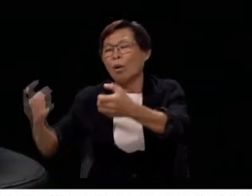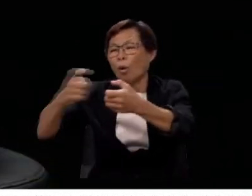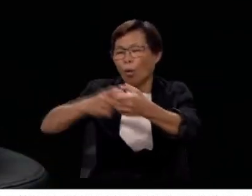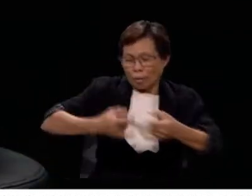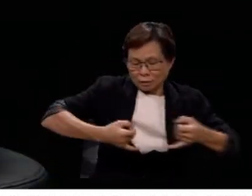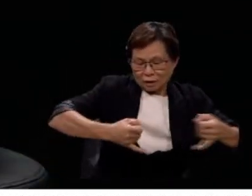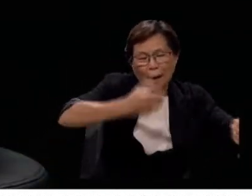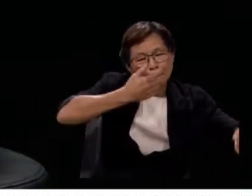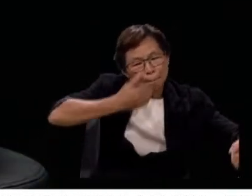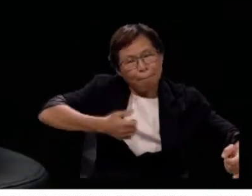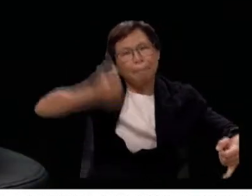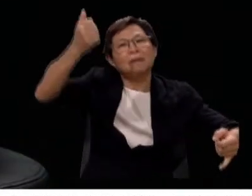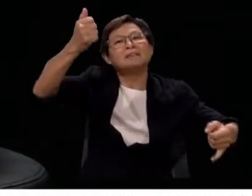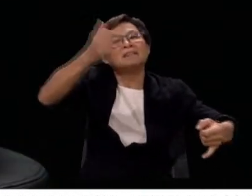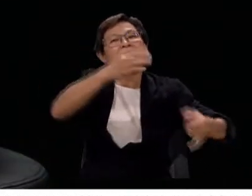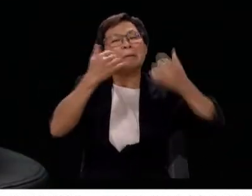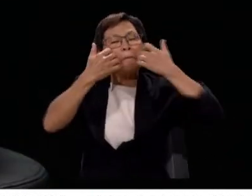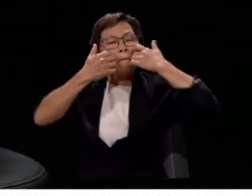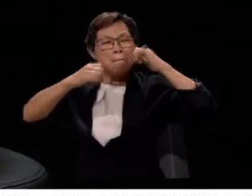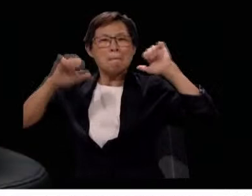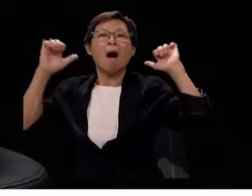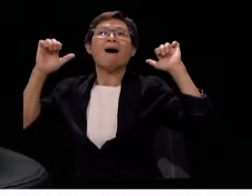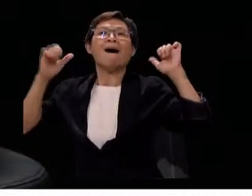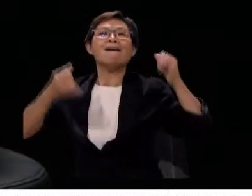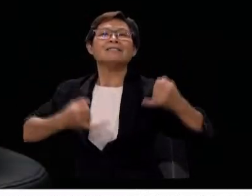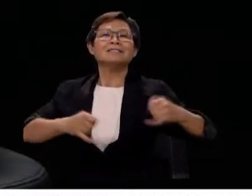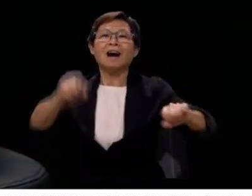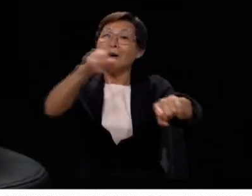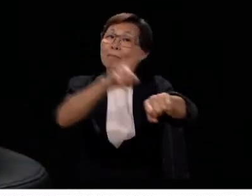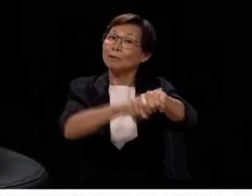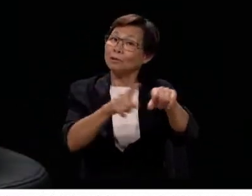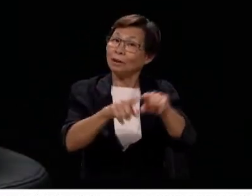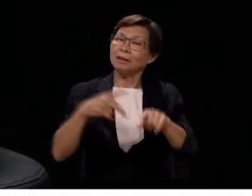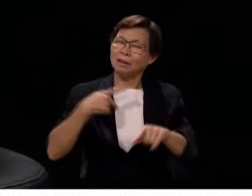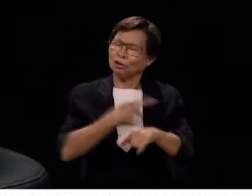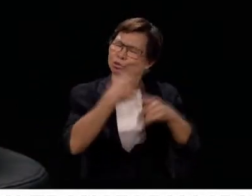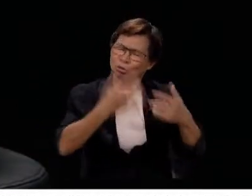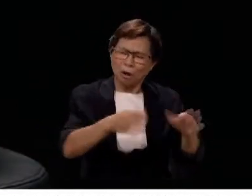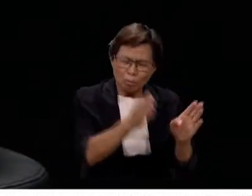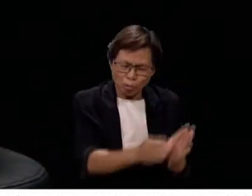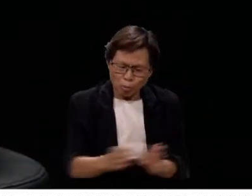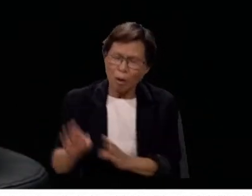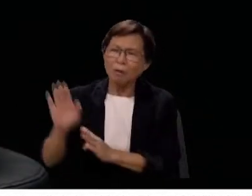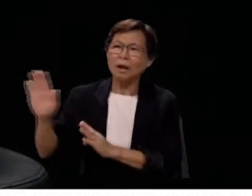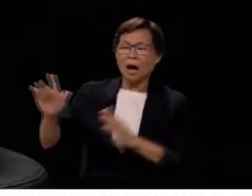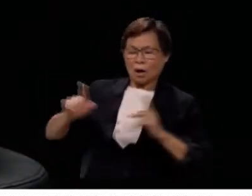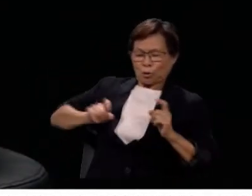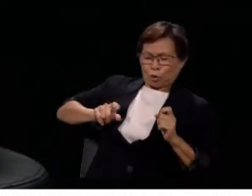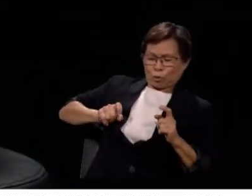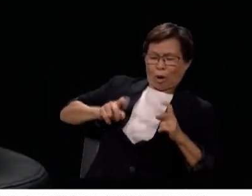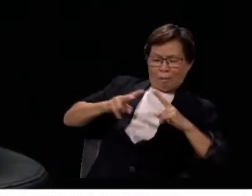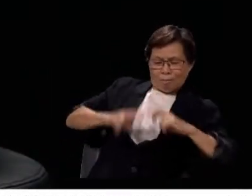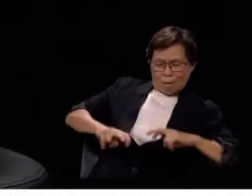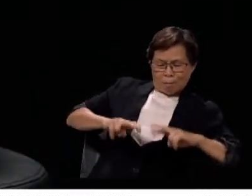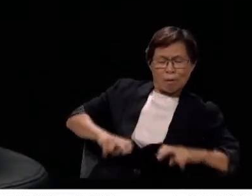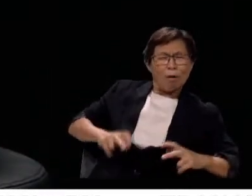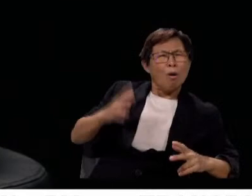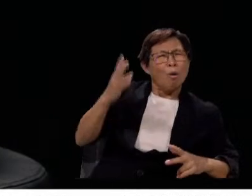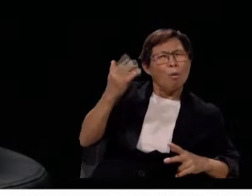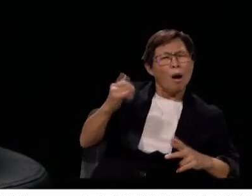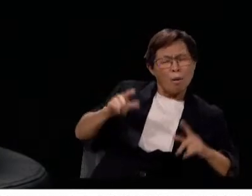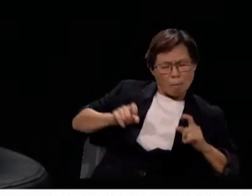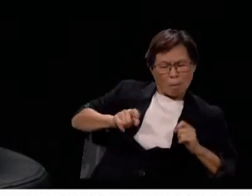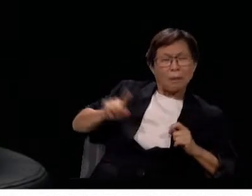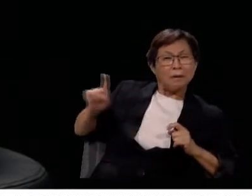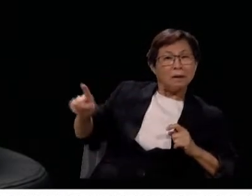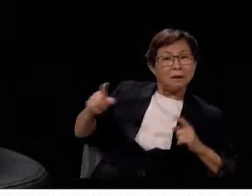jalannya lebih efektif lebih efisien pada masa sama walaupun kita dan menyusun PH swasta pun akan mengkaji sebab pihak